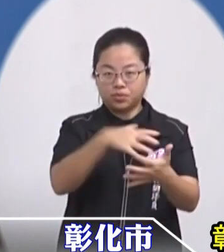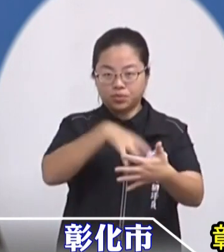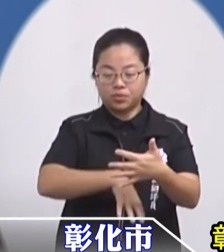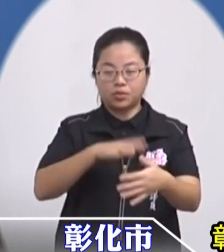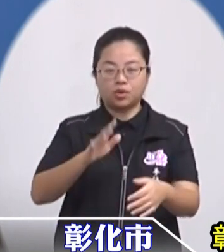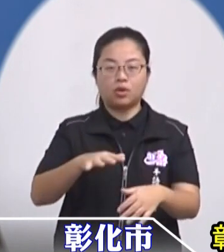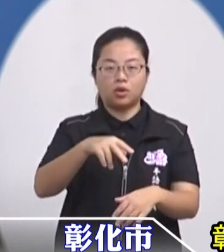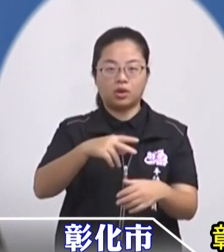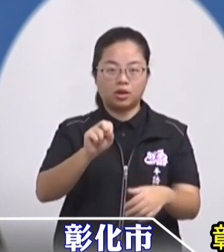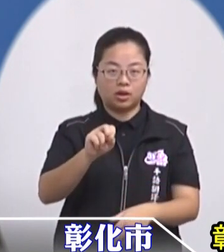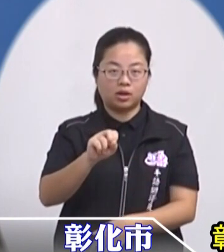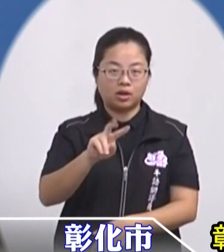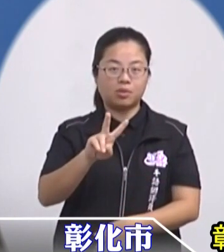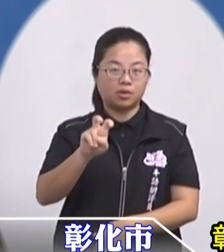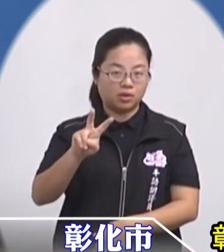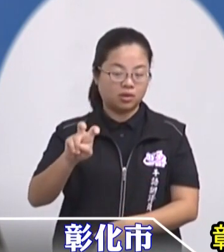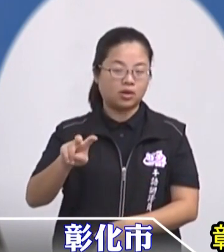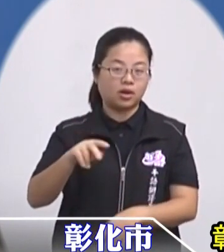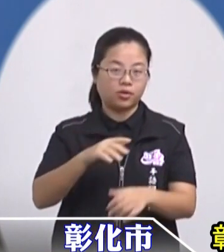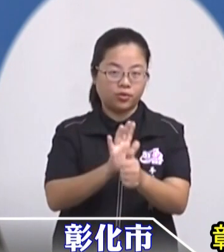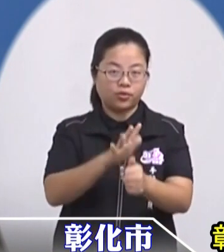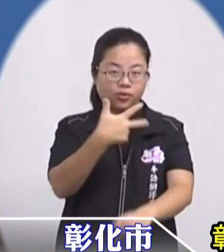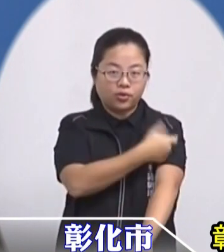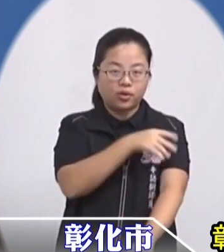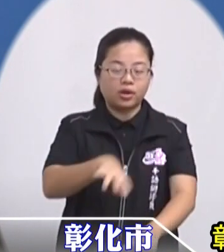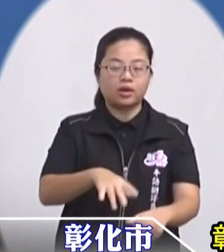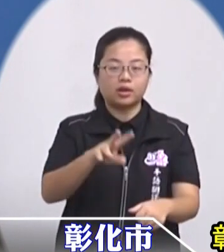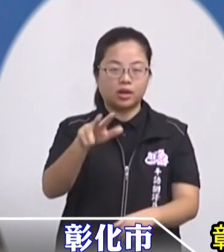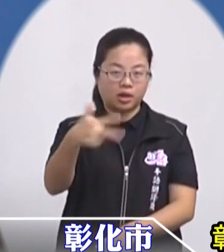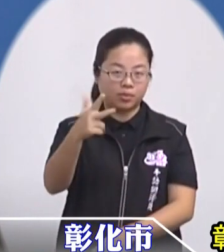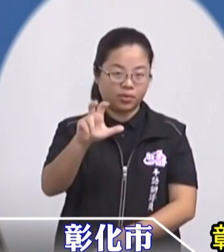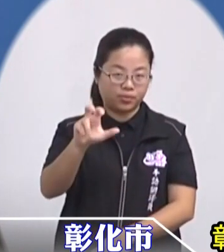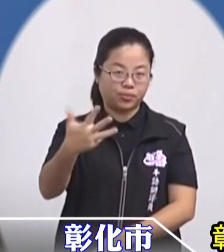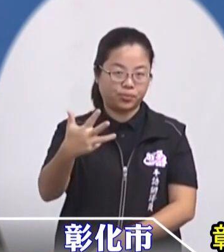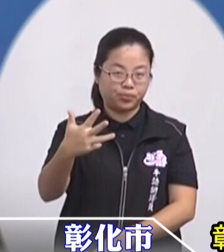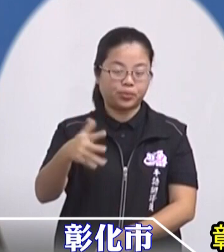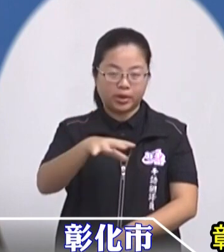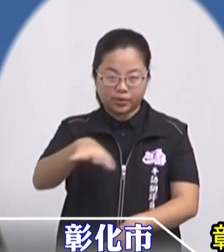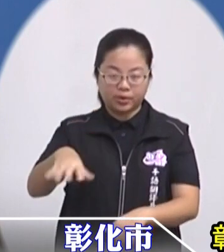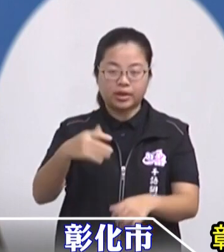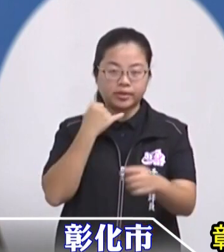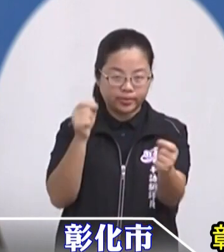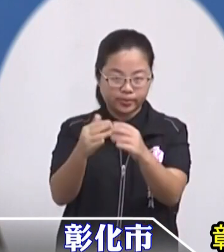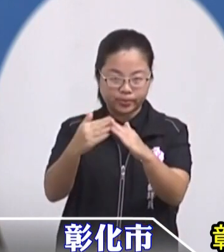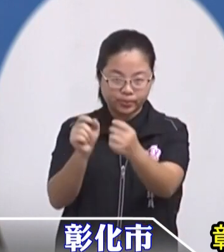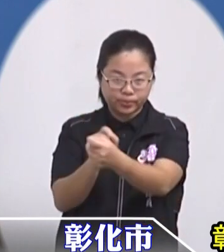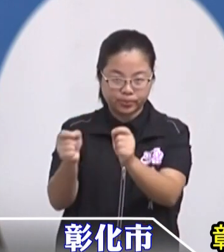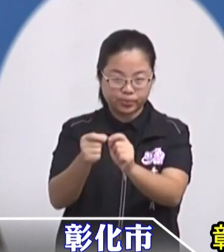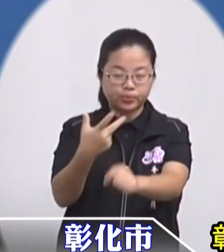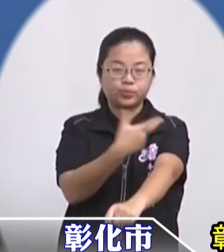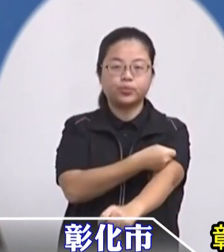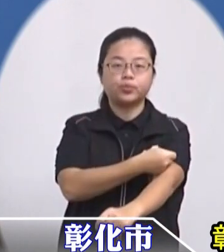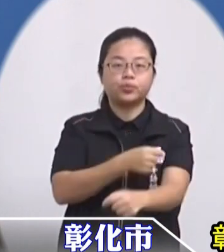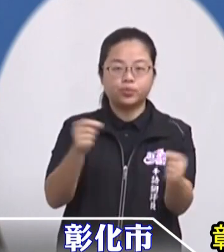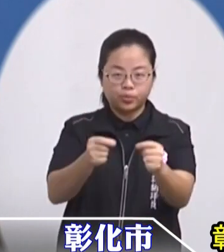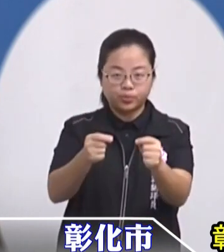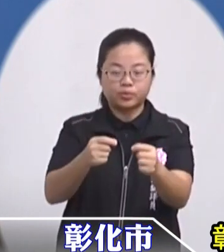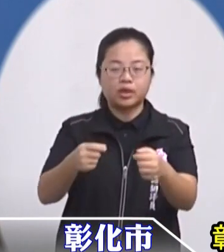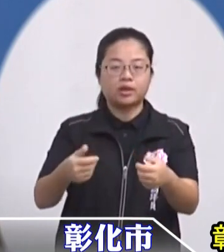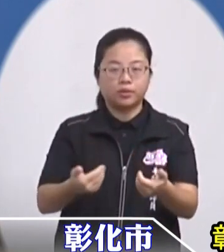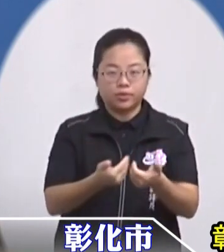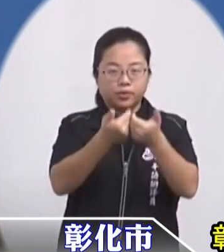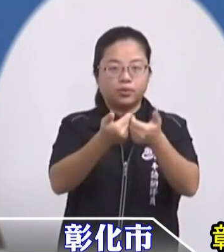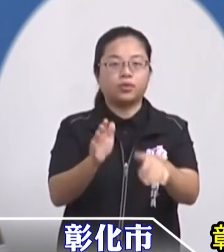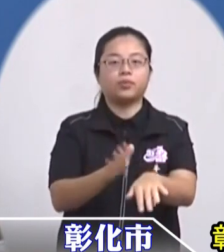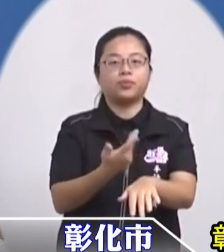开了221个接种站，778个场次，让大家能够就近施打，区分时段，避免群聚